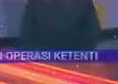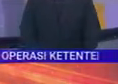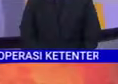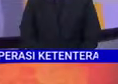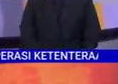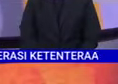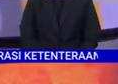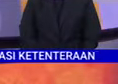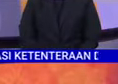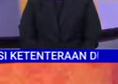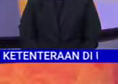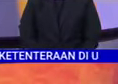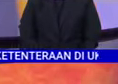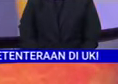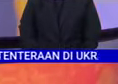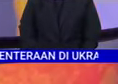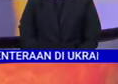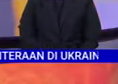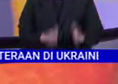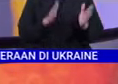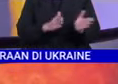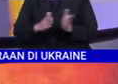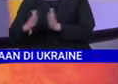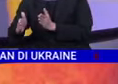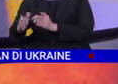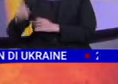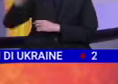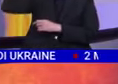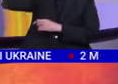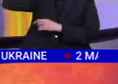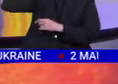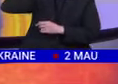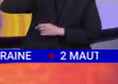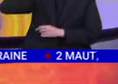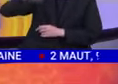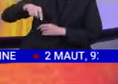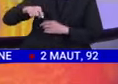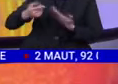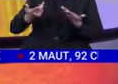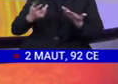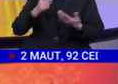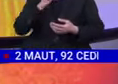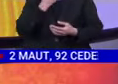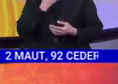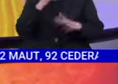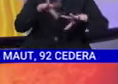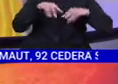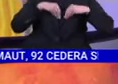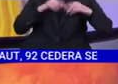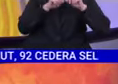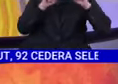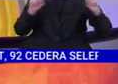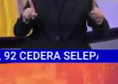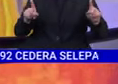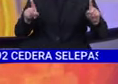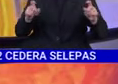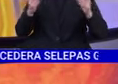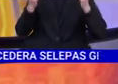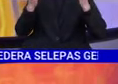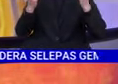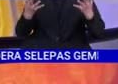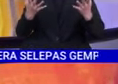kemungkinan-kemungkinan kita merancang Tuhan menentukan walaupun pahit diterima namun Apa yang dilakukan sedikit